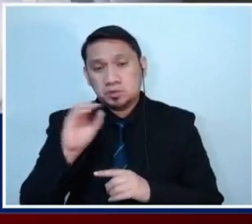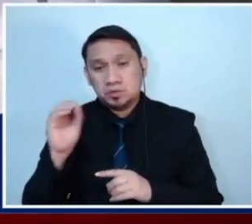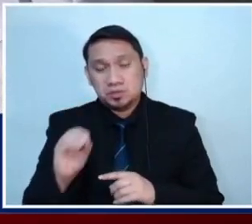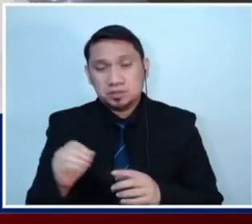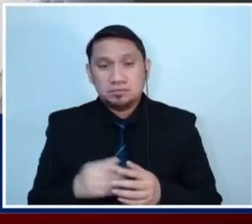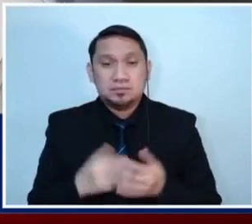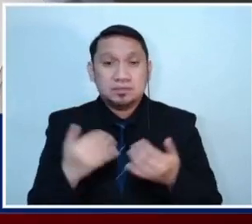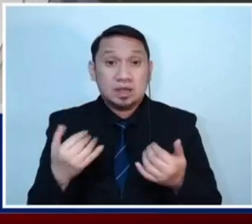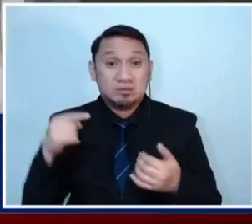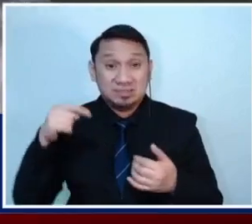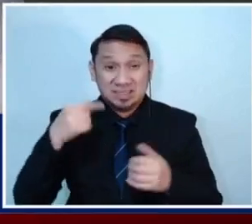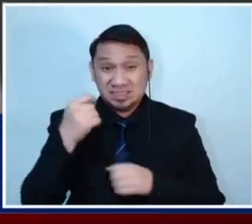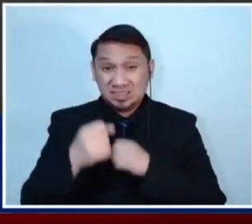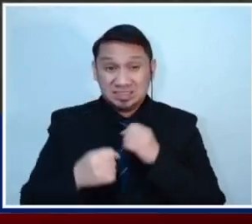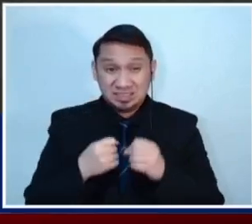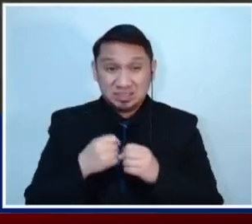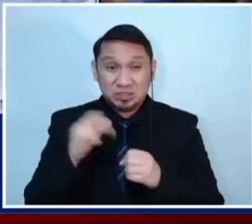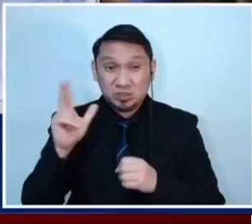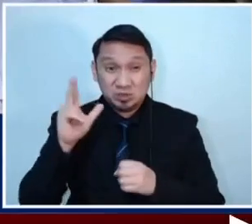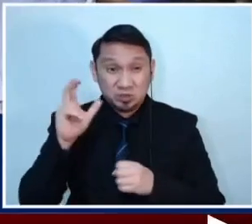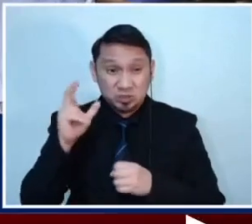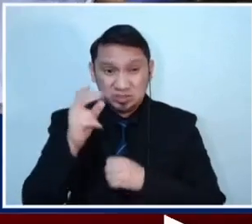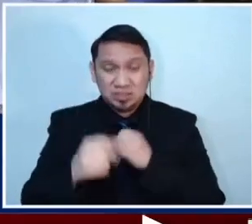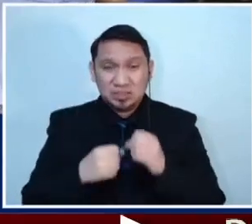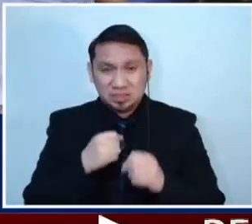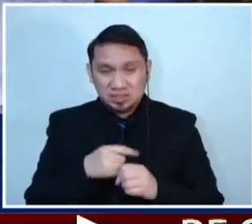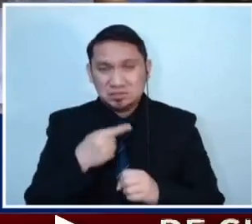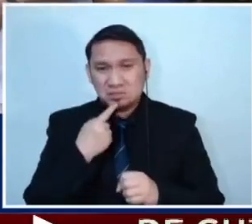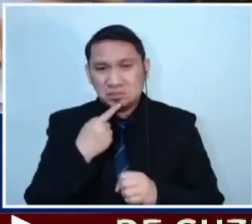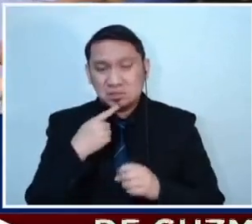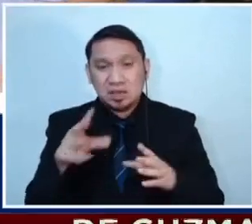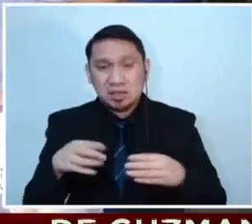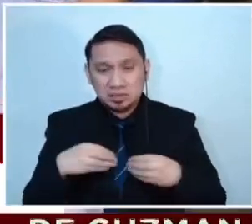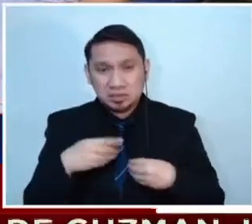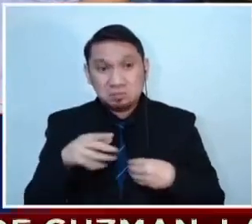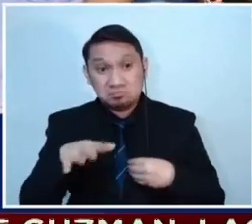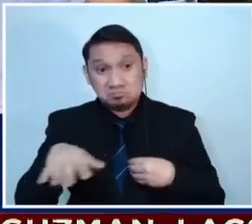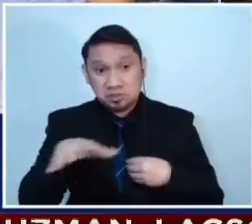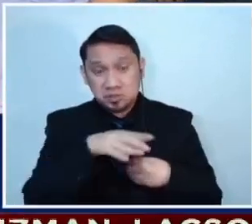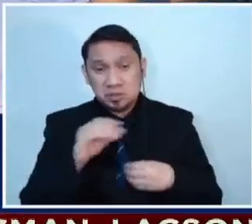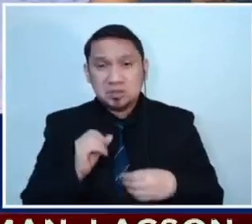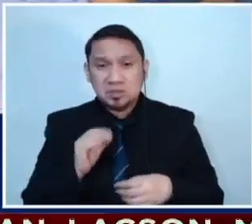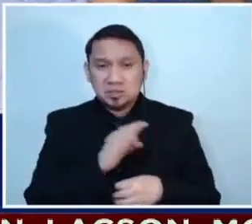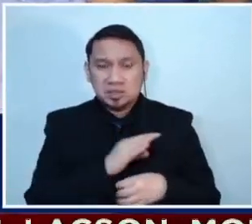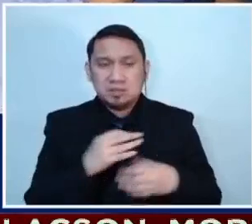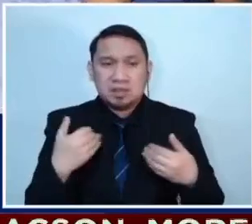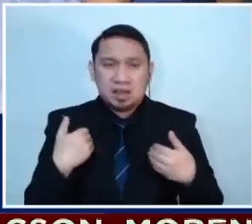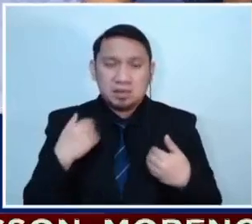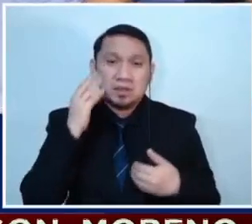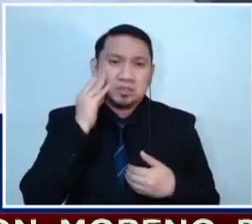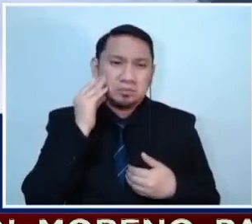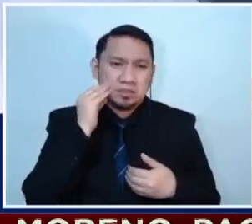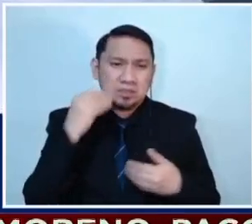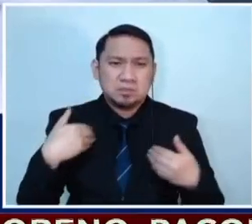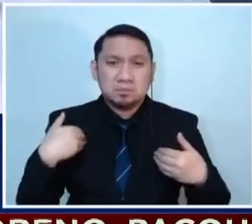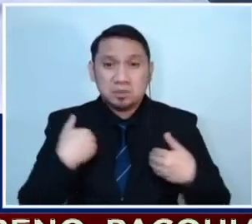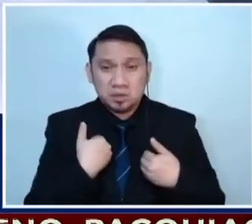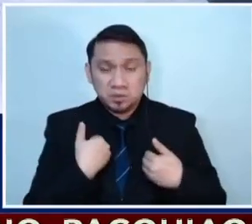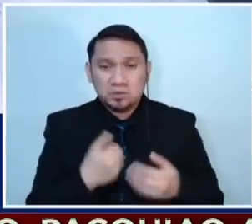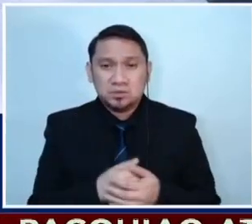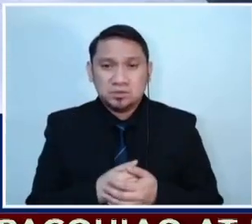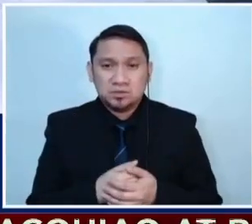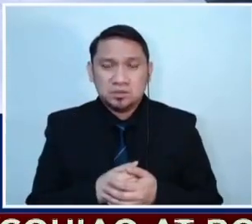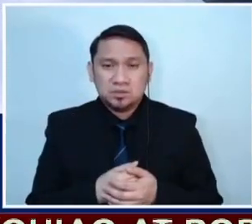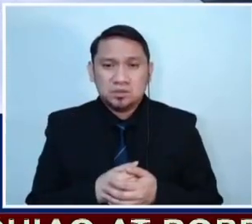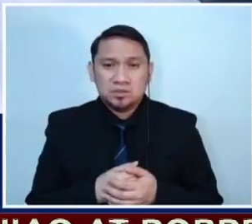taon ng pandemya, aminado si Sean, marami sa kanilang healthcare workers ang nakakaranas na ng burnout. Hindi din namin